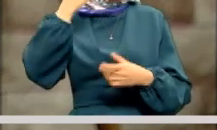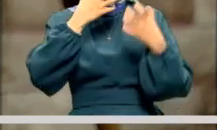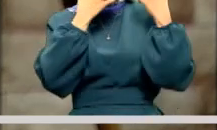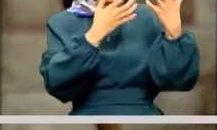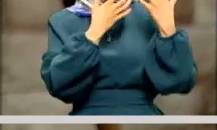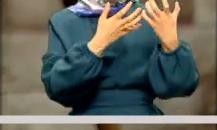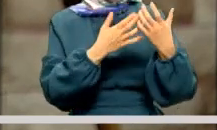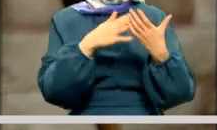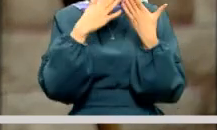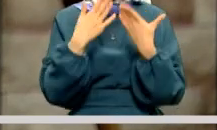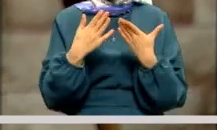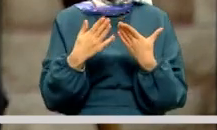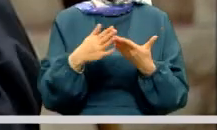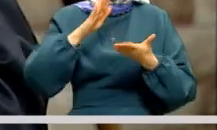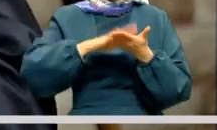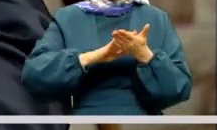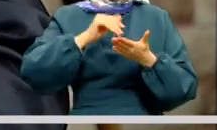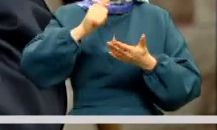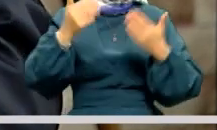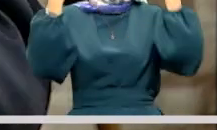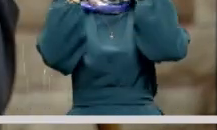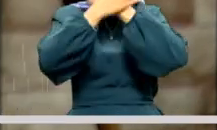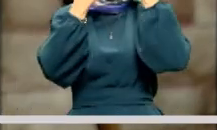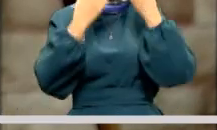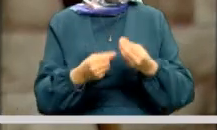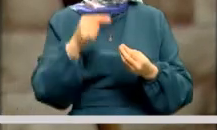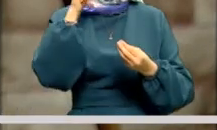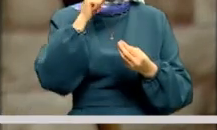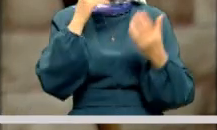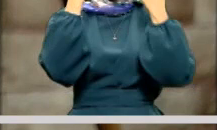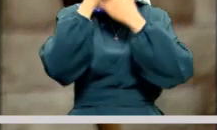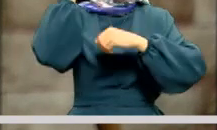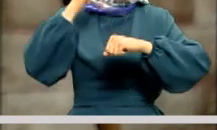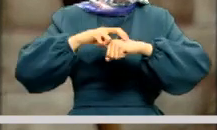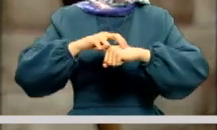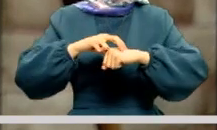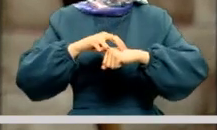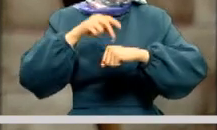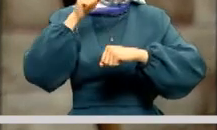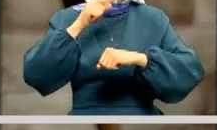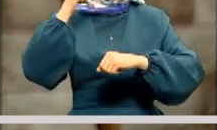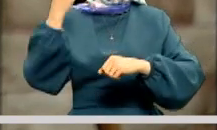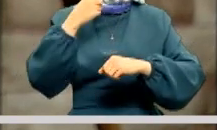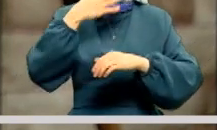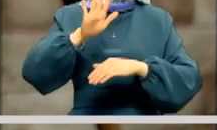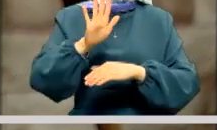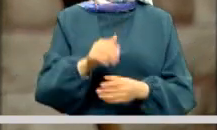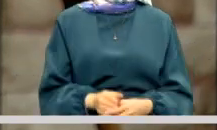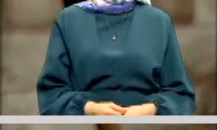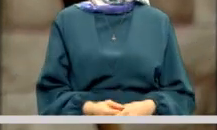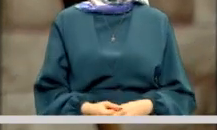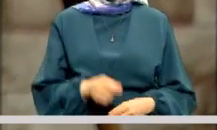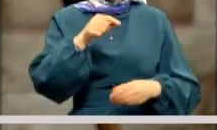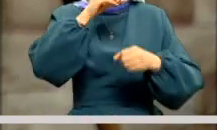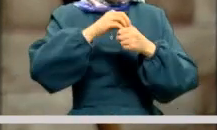veya ne bileyim mübarek gün ve geceler geldiği zaman o gün ve gecelerde hatırlayacağımız şeyler olmamalı Dolayısıyla insanın